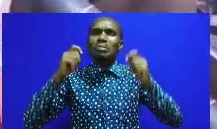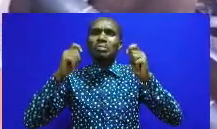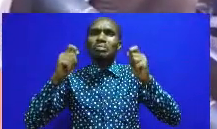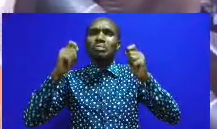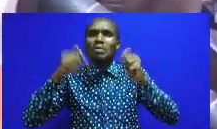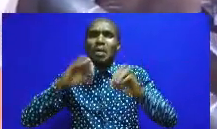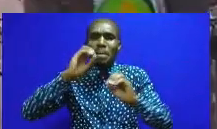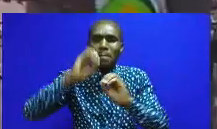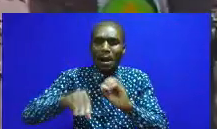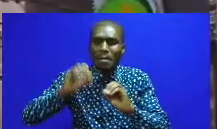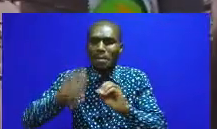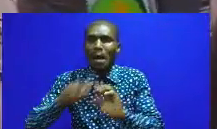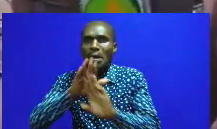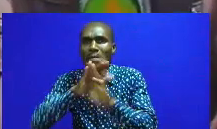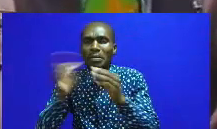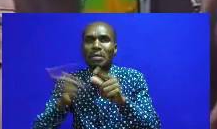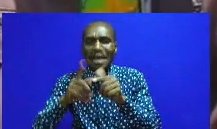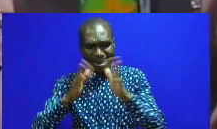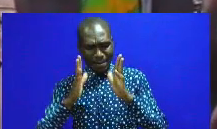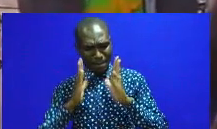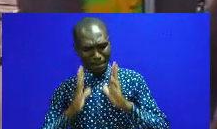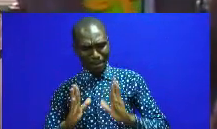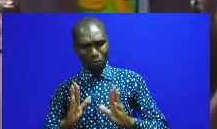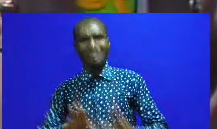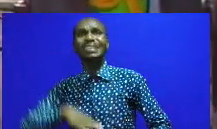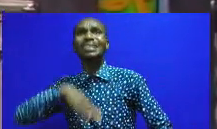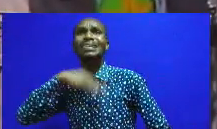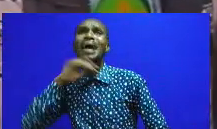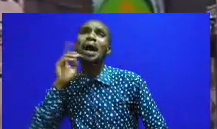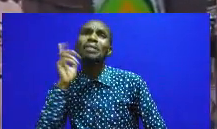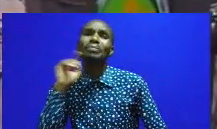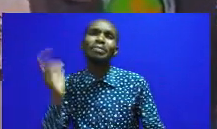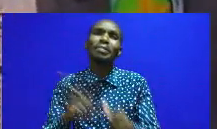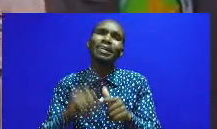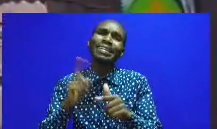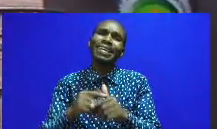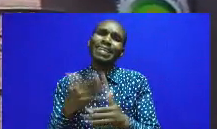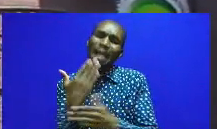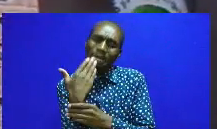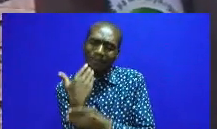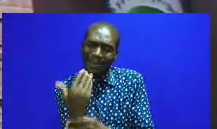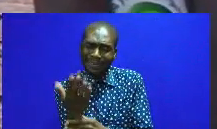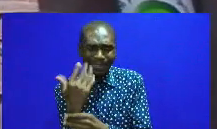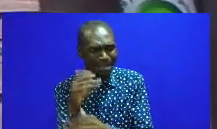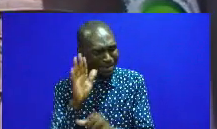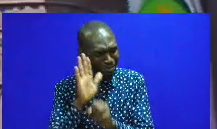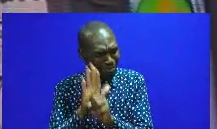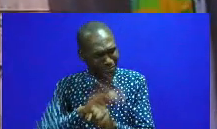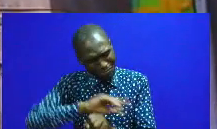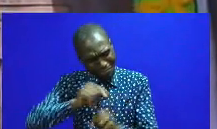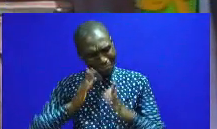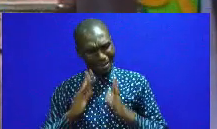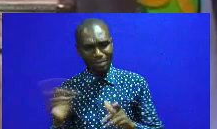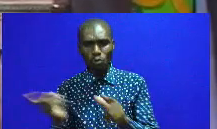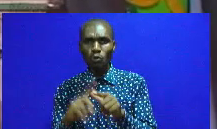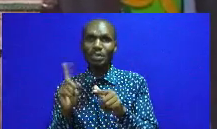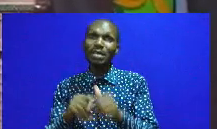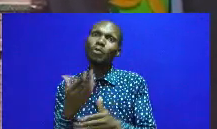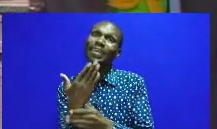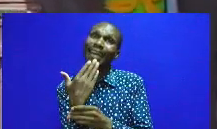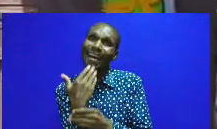tusime kama toke abantu baito nkoya rabale ugosaba kwa ni apa ya abantu banya tiko iko toko